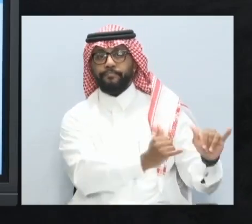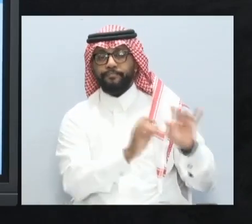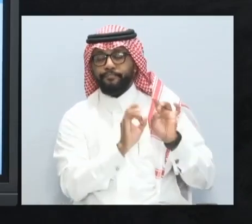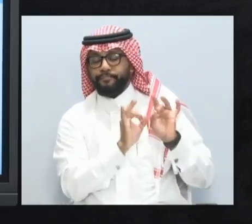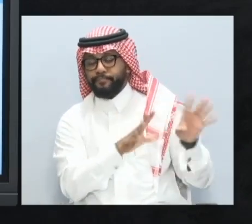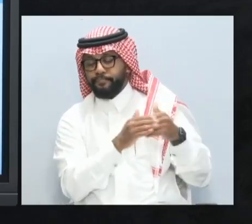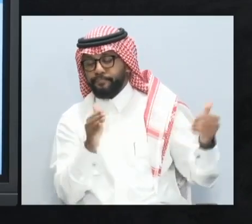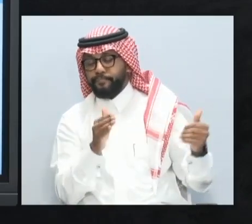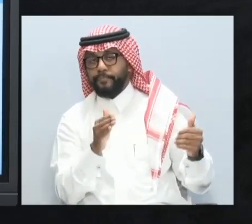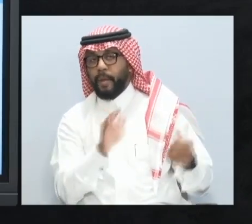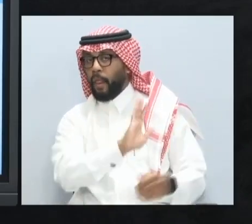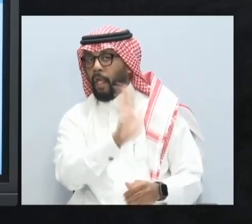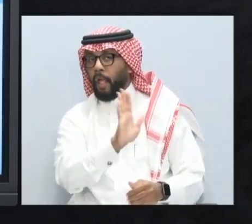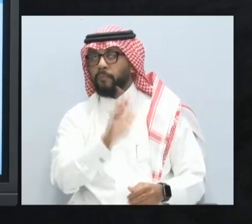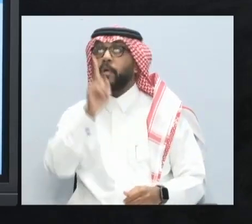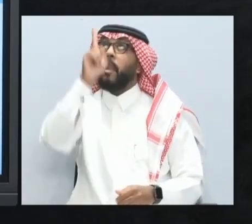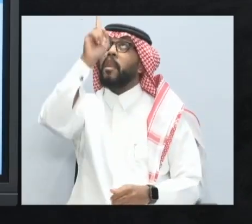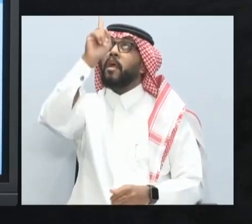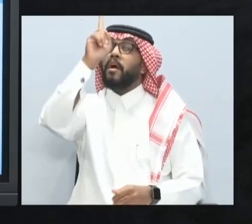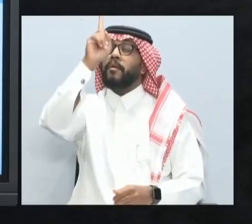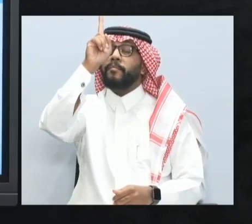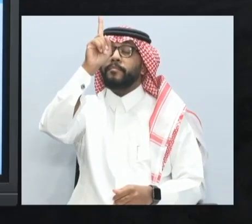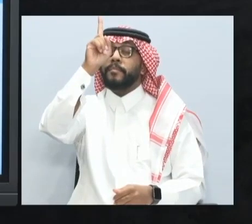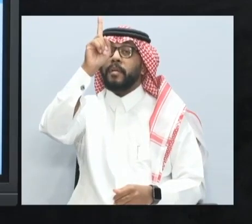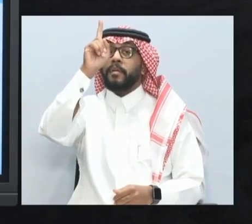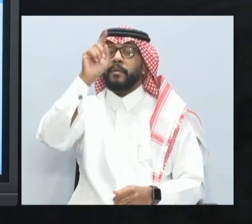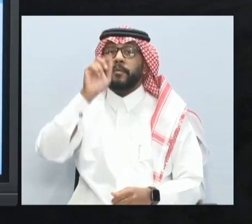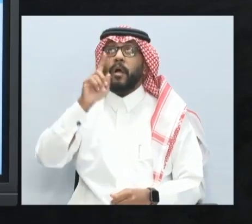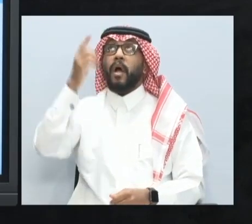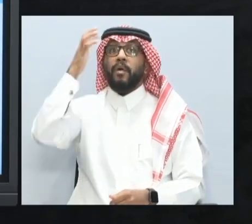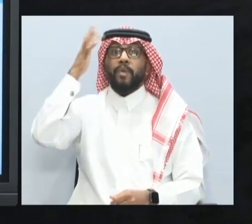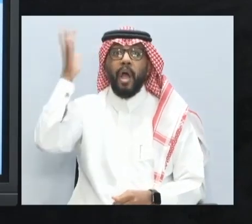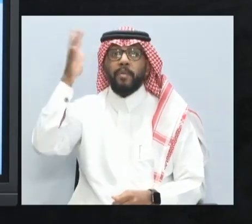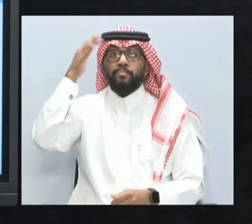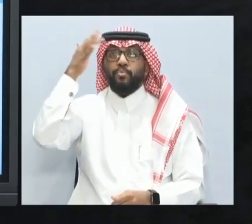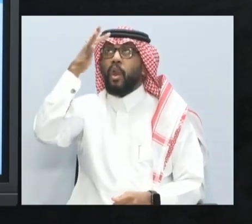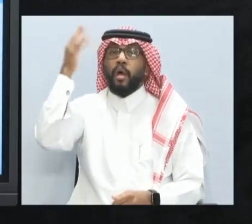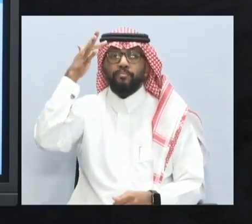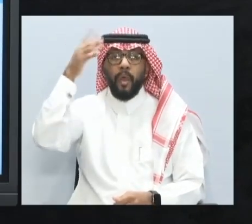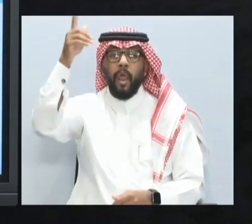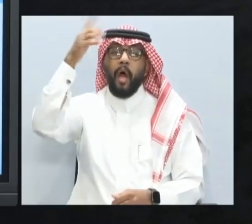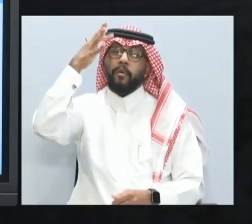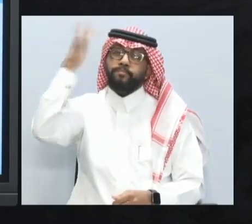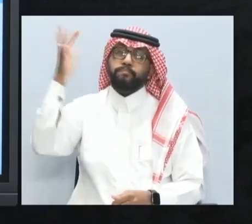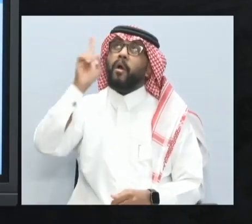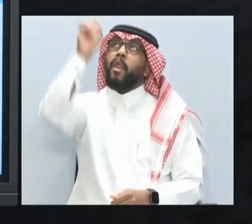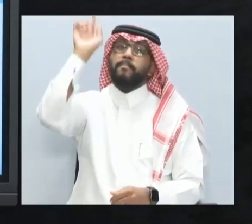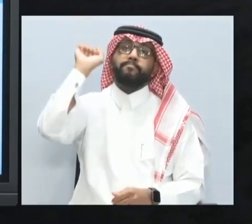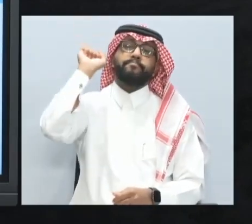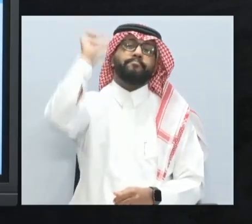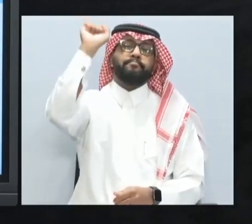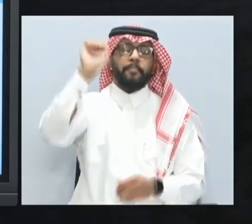يعلم من في من في الغيب لا يعلم من في الغيب الا الله سبحانه وتعالى وهذا